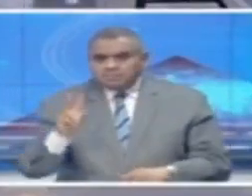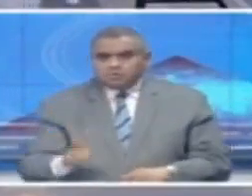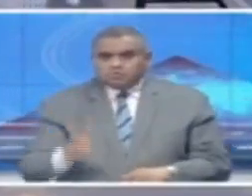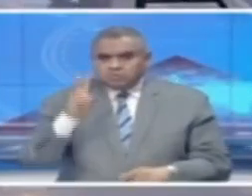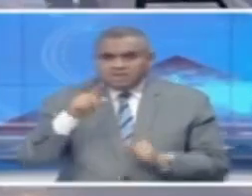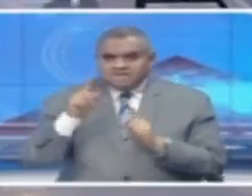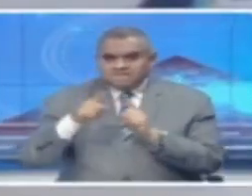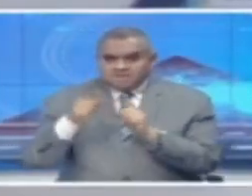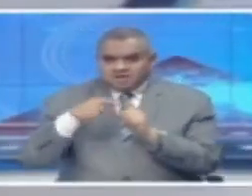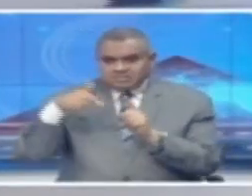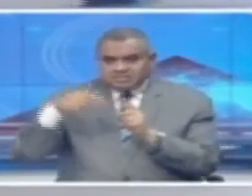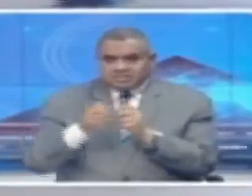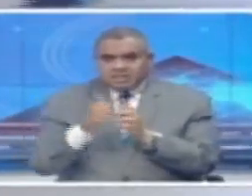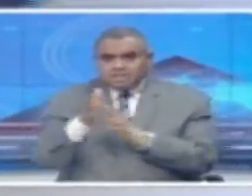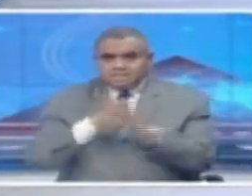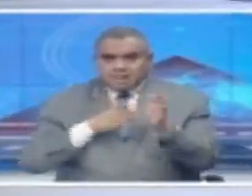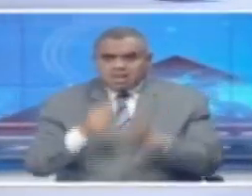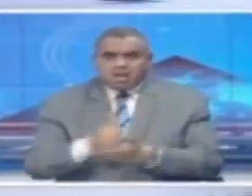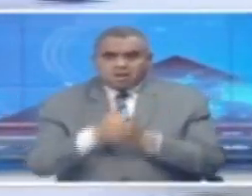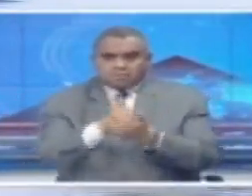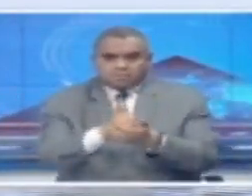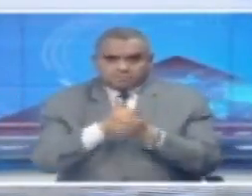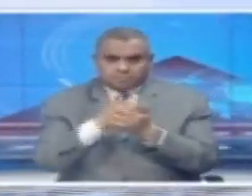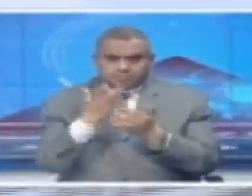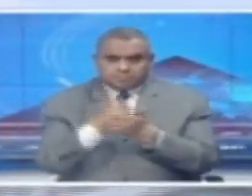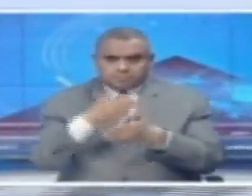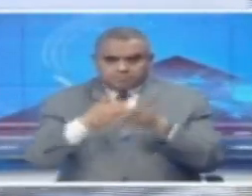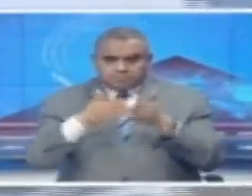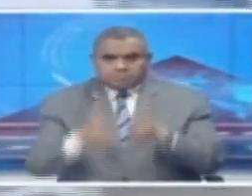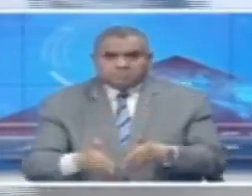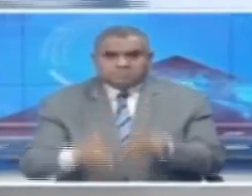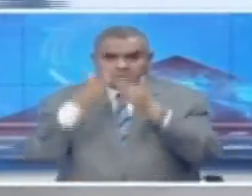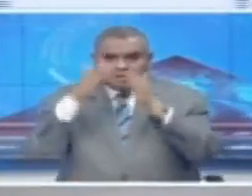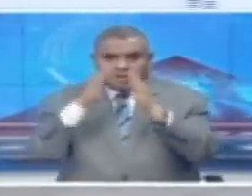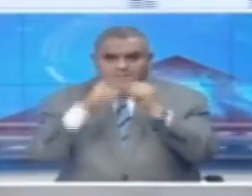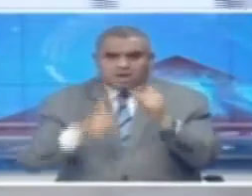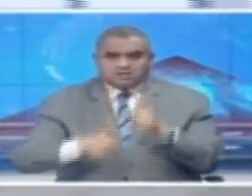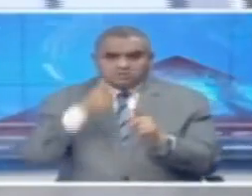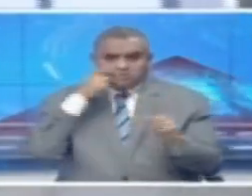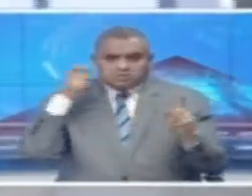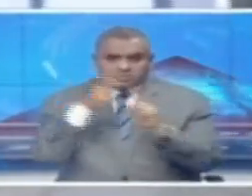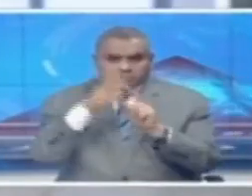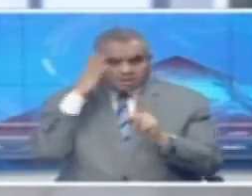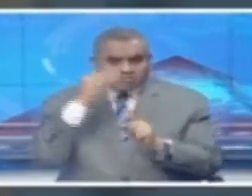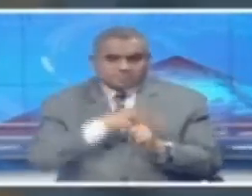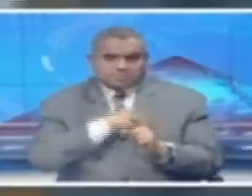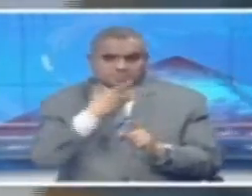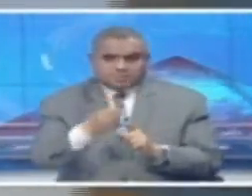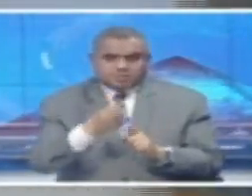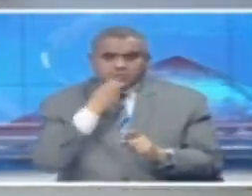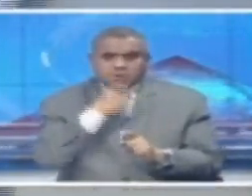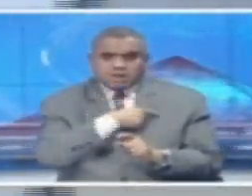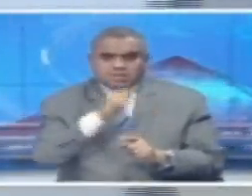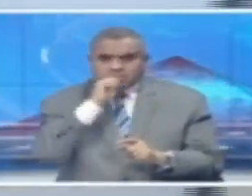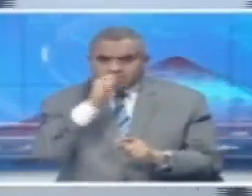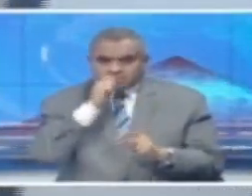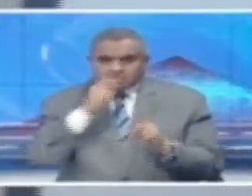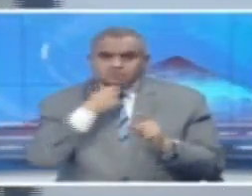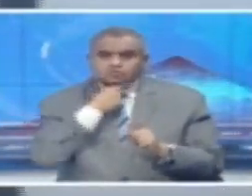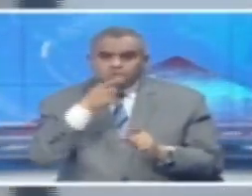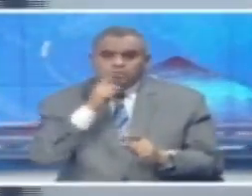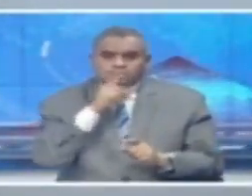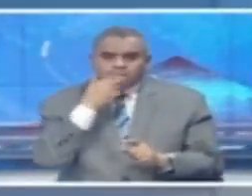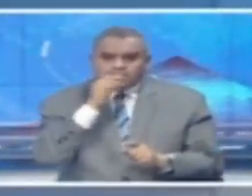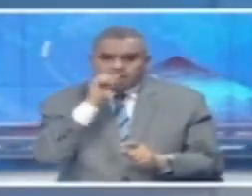275.6 مليار جنيه من أجل بناء المواطن المصري القادر على العطاء. محمد حلمي، التلفزيون